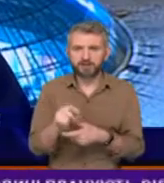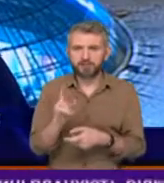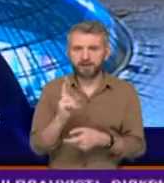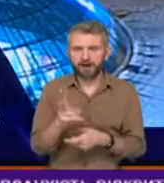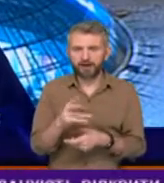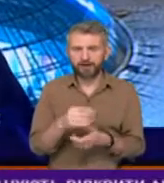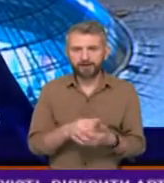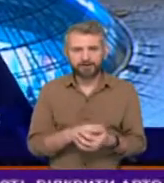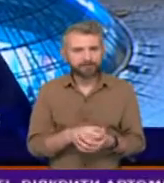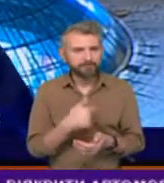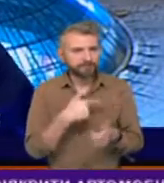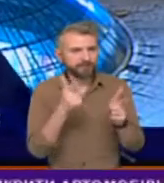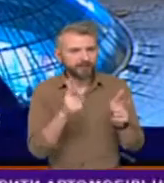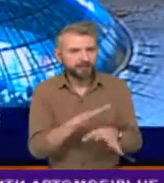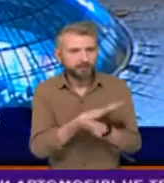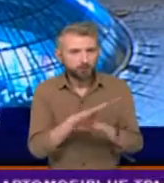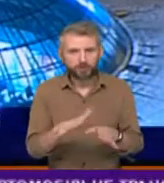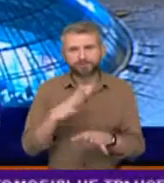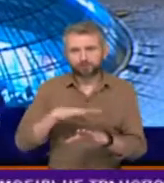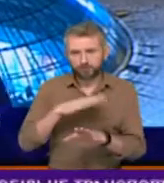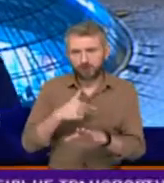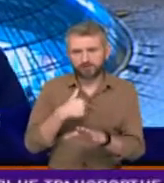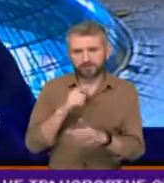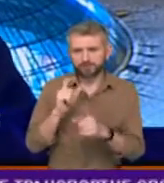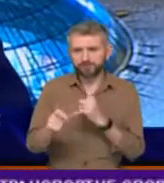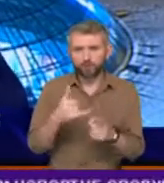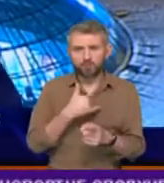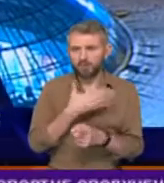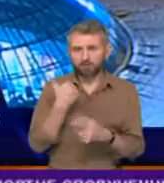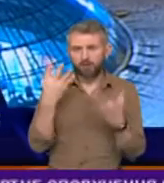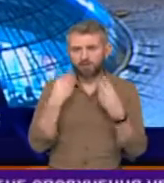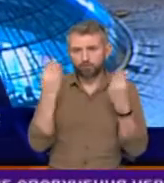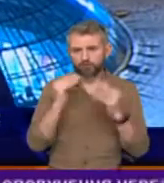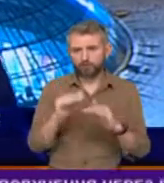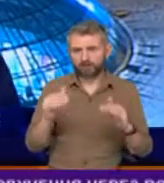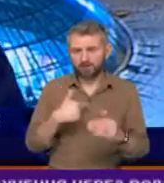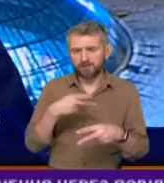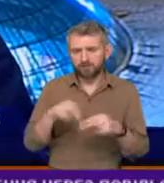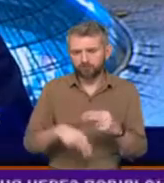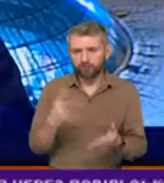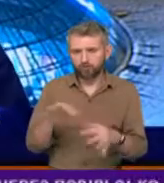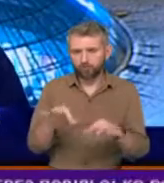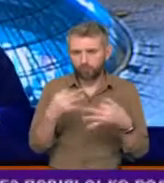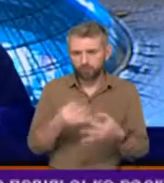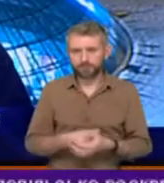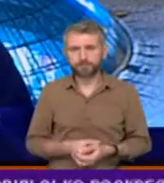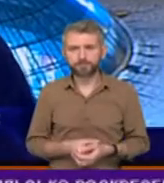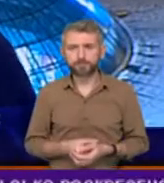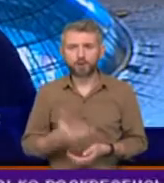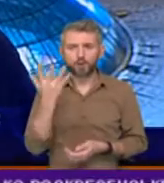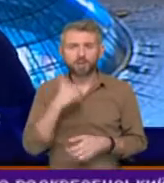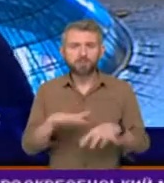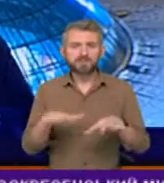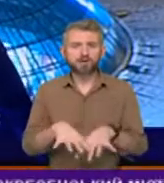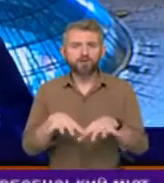в спайці. Я не згоден, я абсолютно чекайте, ну, я ж, пане Тарас, у мене немає дня народження в дітей, але я закінчу вже, якщо можна. От, коли